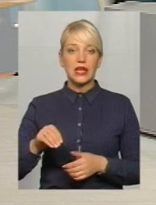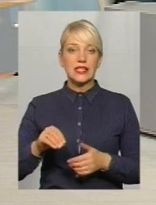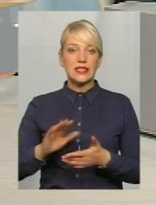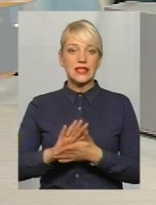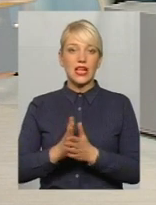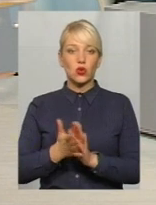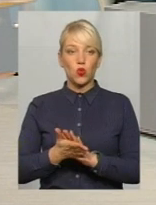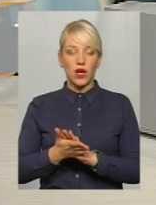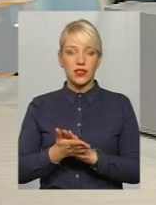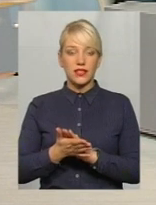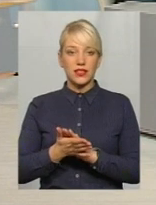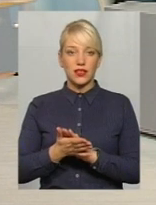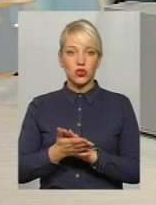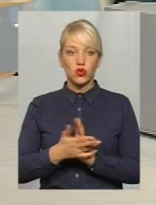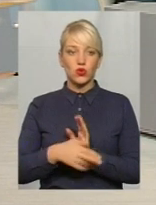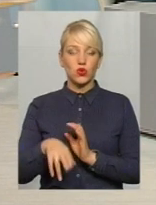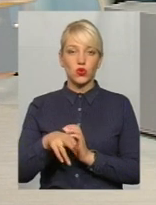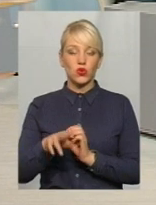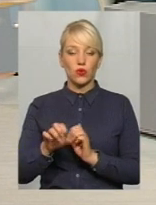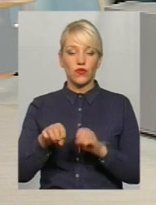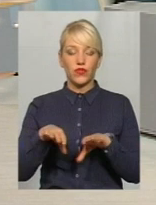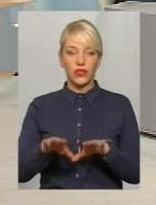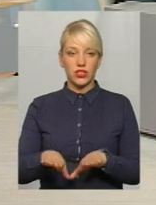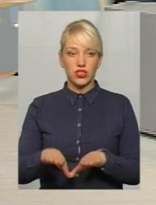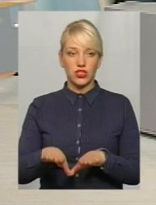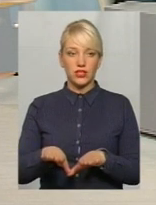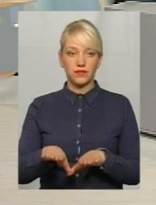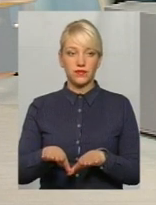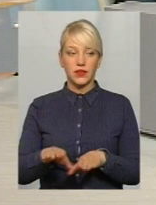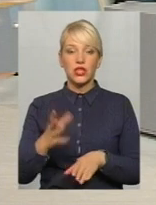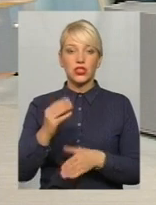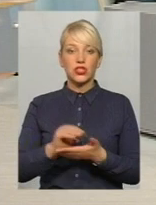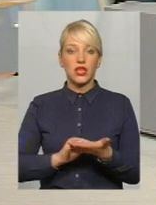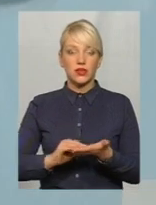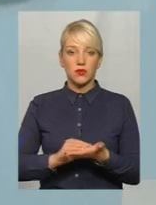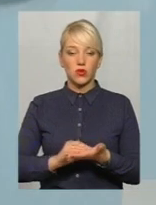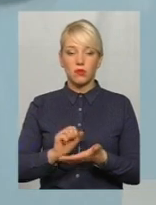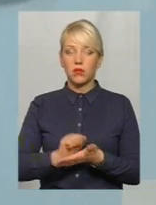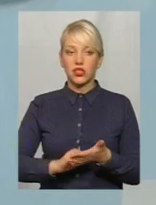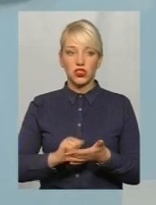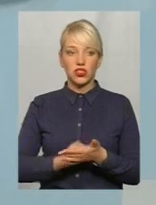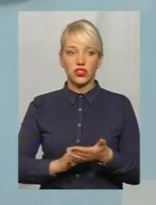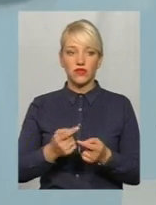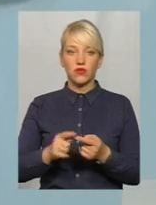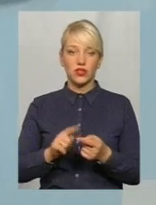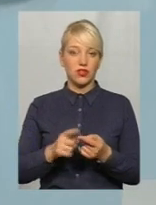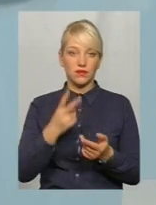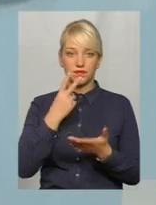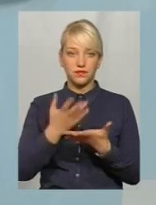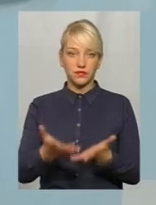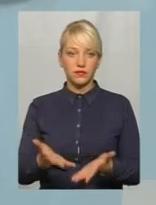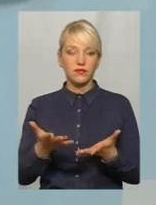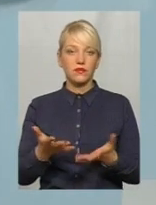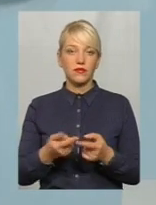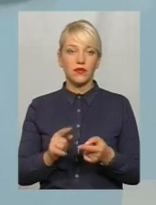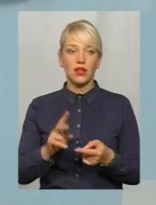ситуація щодо її вирішення, ну, ще раз повторюю, причини для цього абсолютно вони на поверхні. Інша